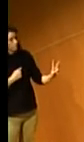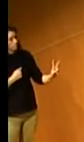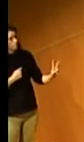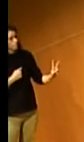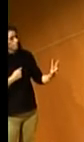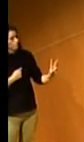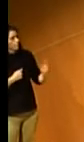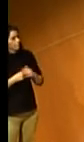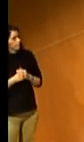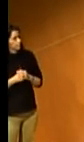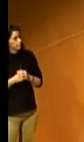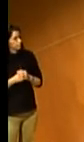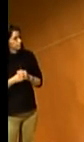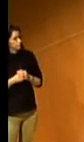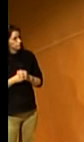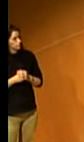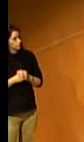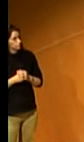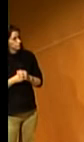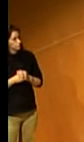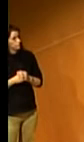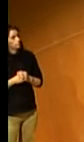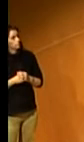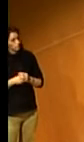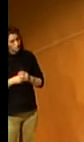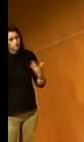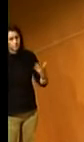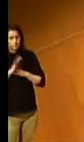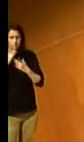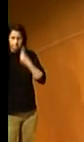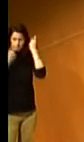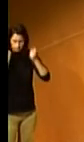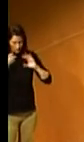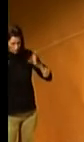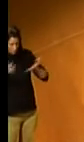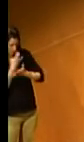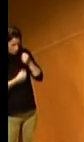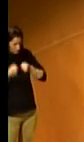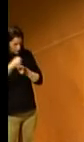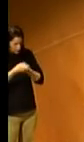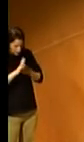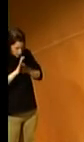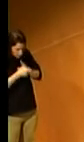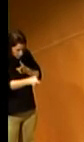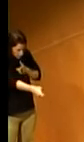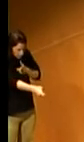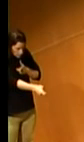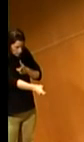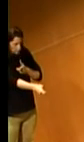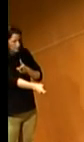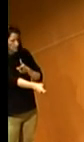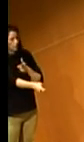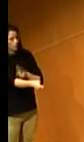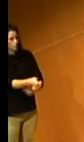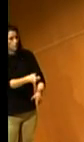vous mettez en place une démarche individualisée et avec